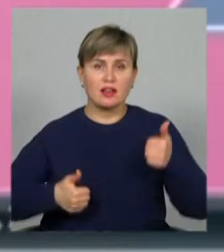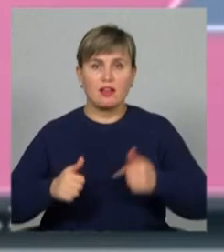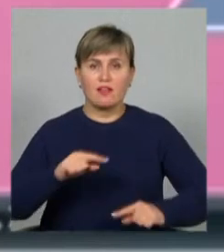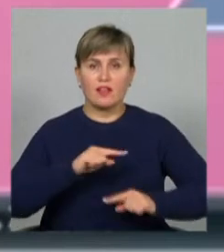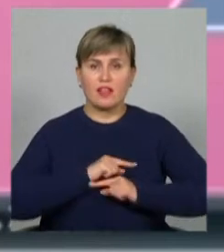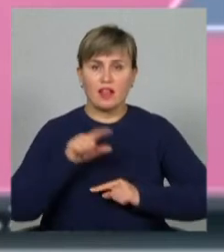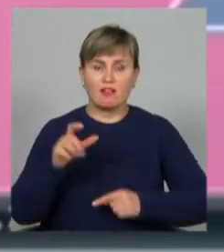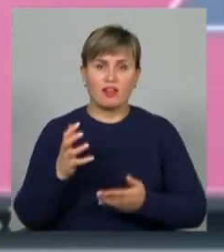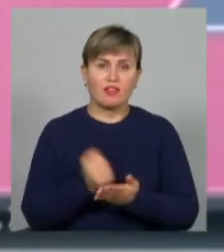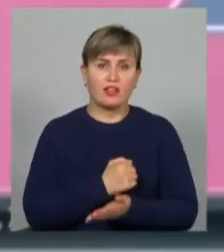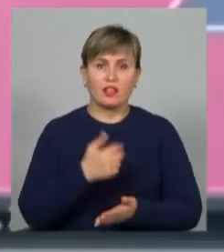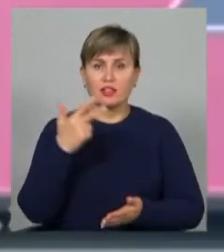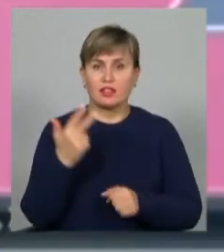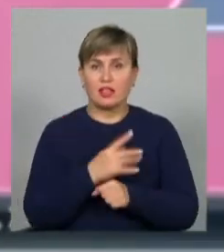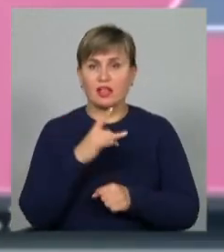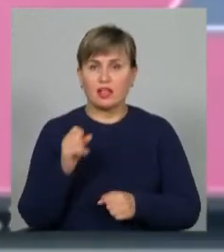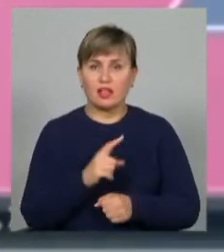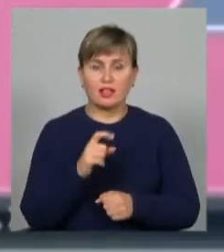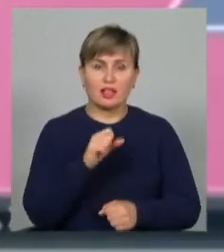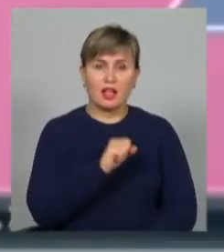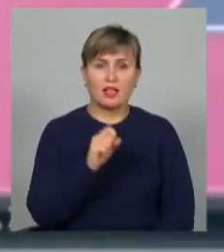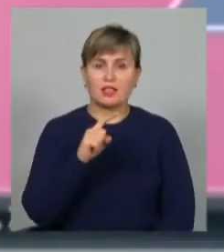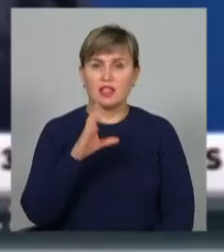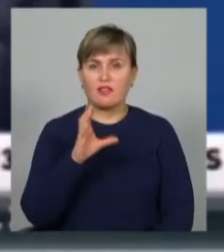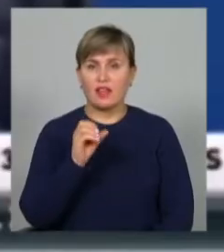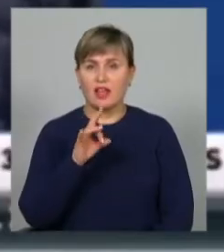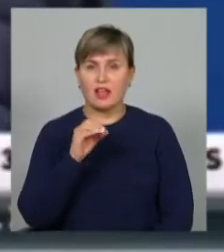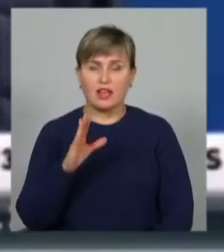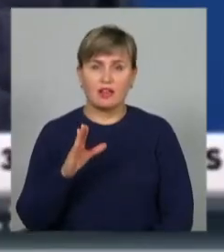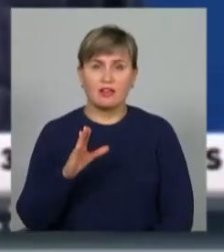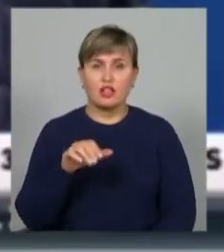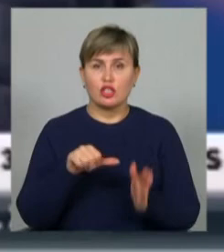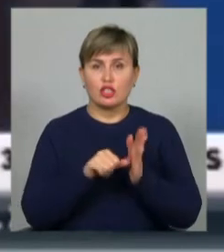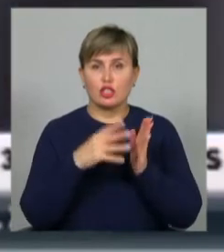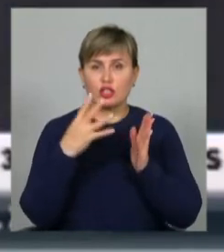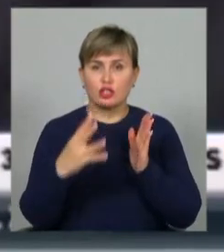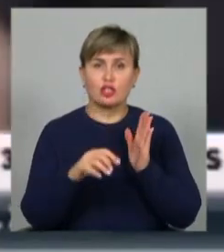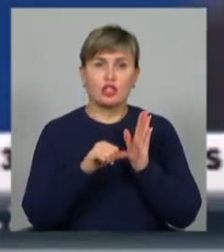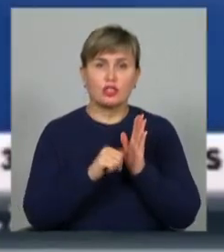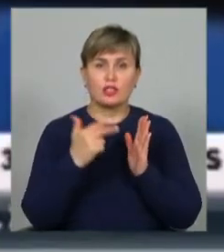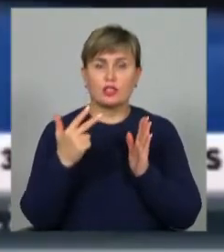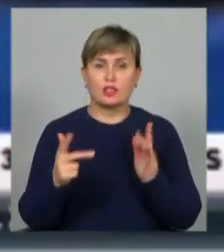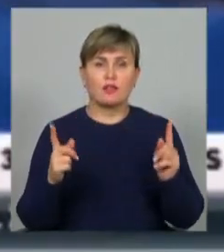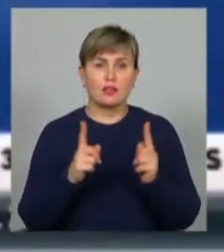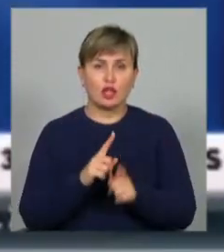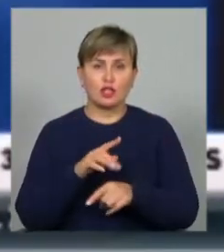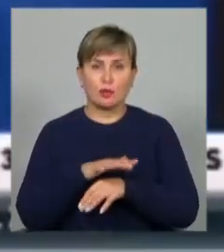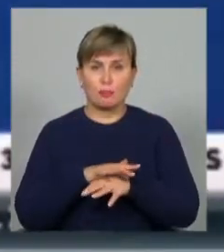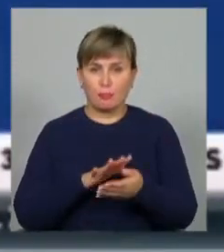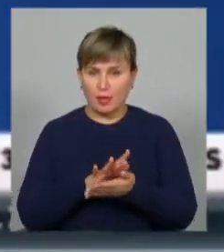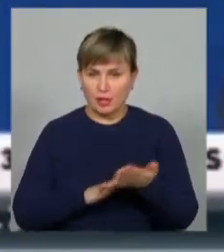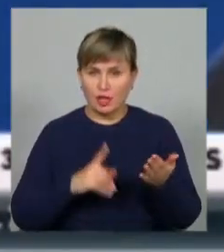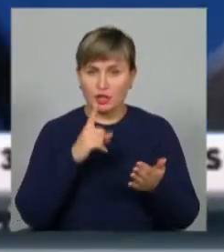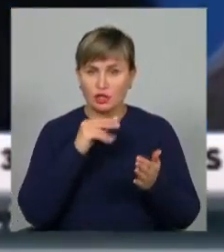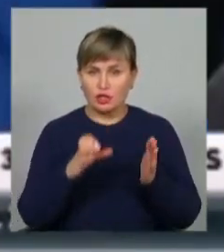Бублик обыграл 3-ю ракетку мира Александра Зверева из Германии со счетом 6-4, 6-3. Встреча продолжалась 1 час и